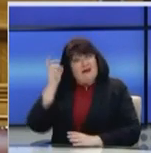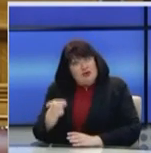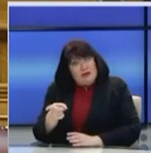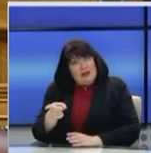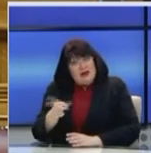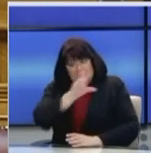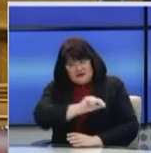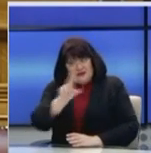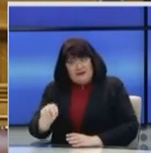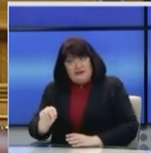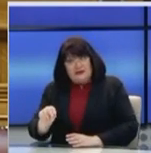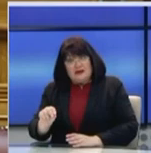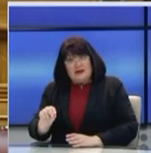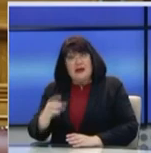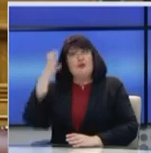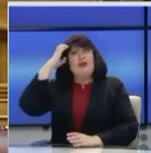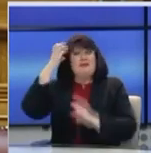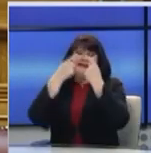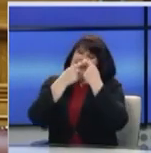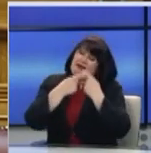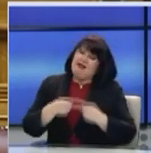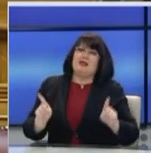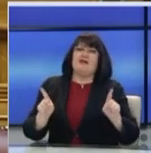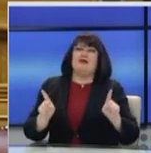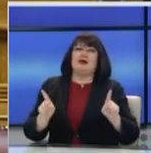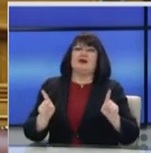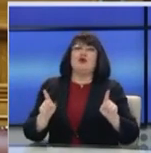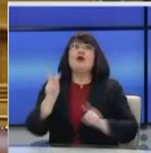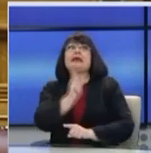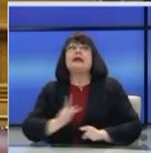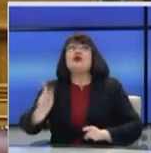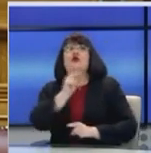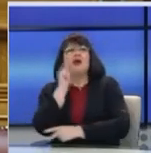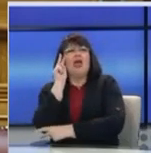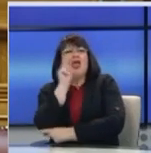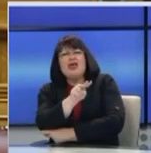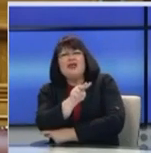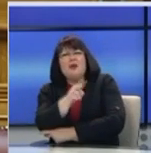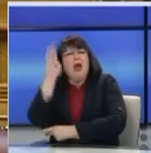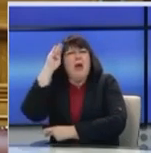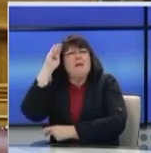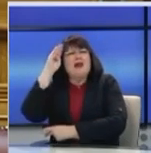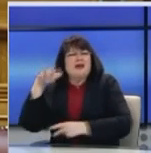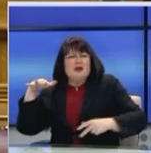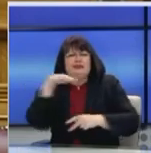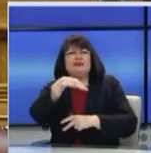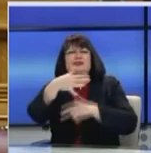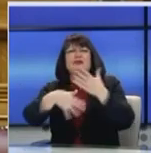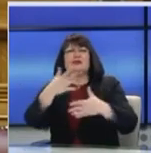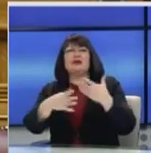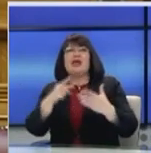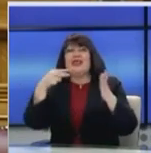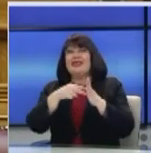που έγινε στο Καπιτόλιο? Γιατί εμένα μου θύμισε κάτι άλλο? Γιατί στην ελληνική κοινωνία όταν είδαμε τις σκηνές του Καπιτελίου, δεν θυμηθήκε κανείς